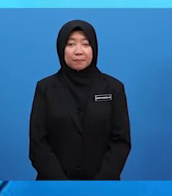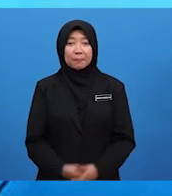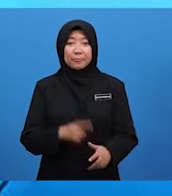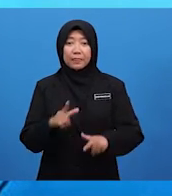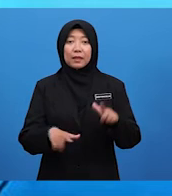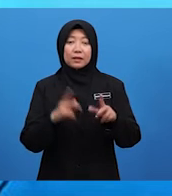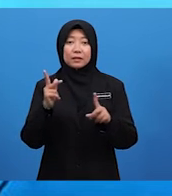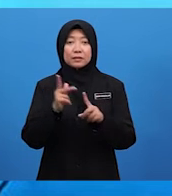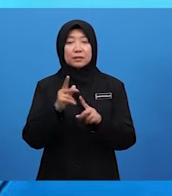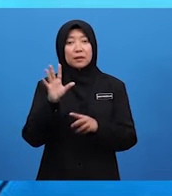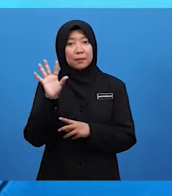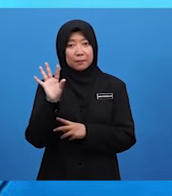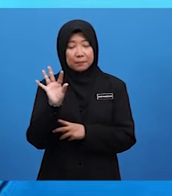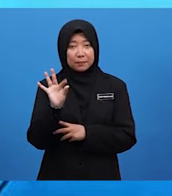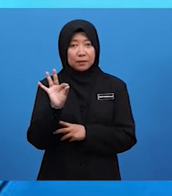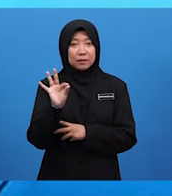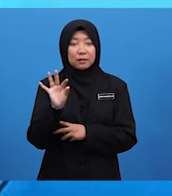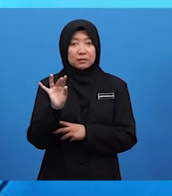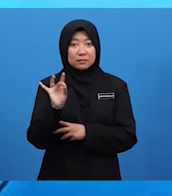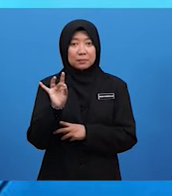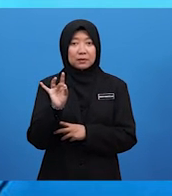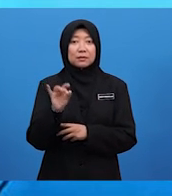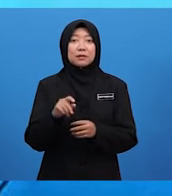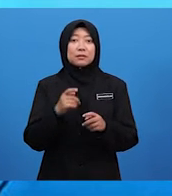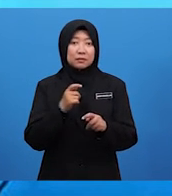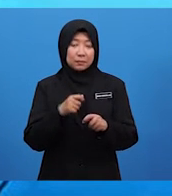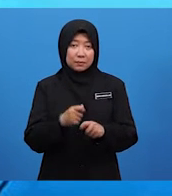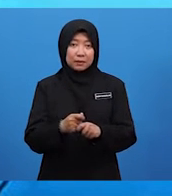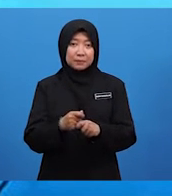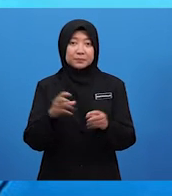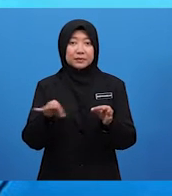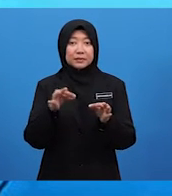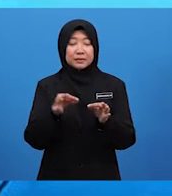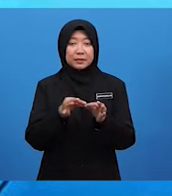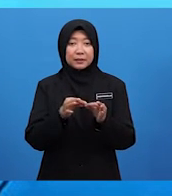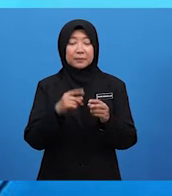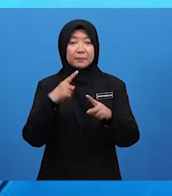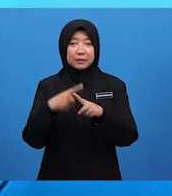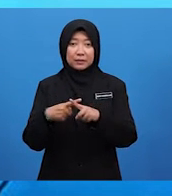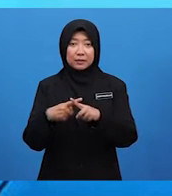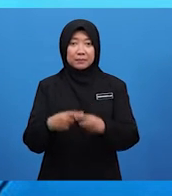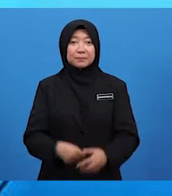Langkah ke-8, tetapkan pita zip pada basi dengan jahitan pangkah.